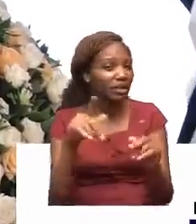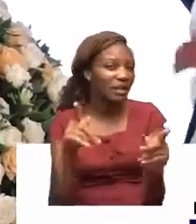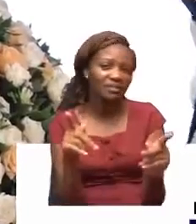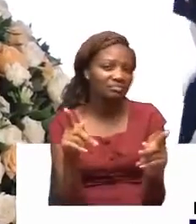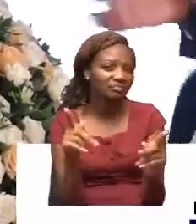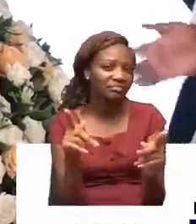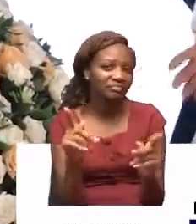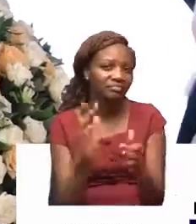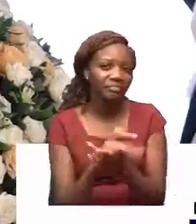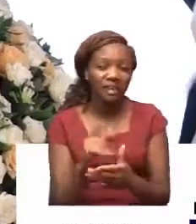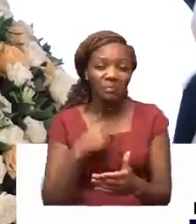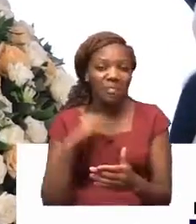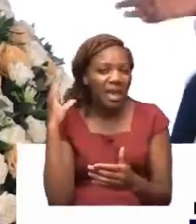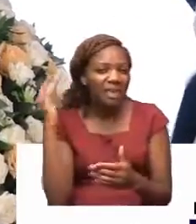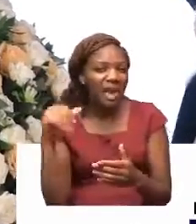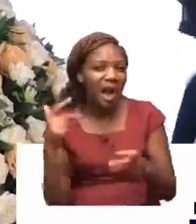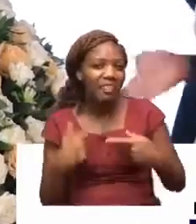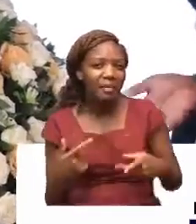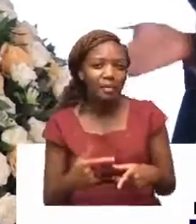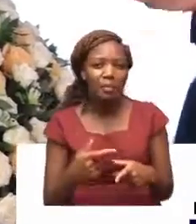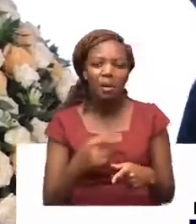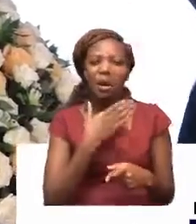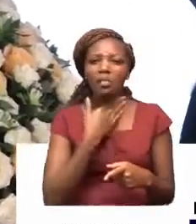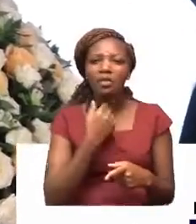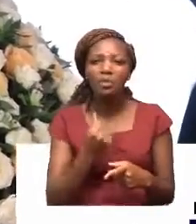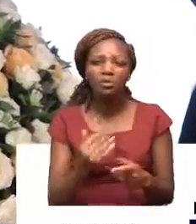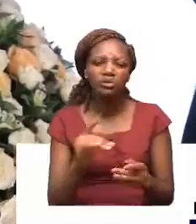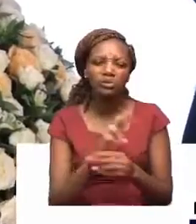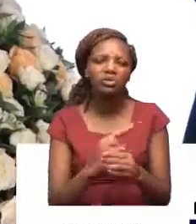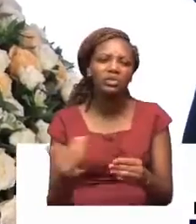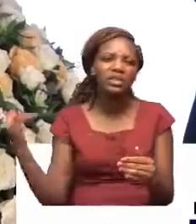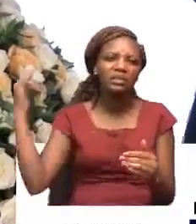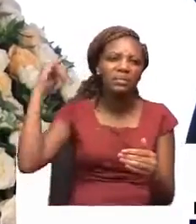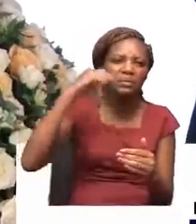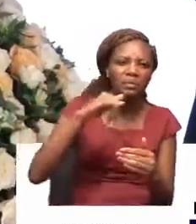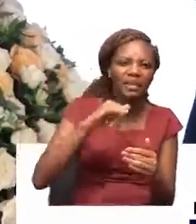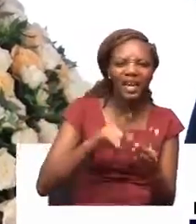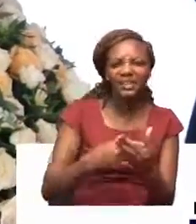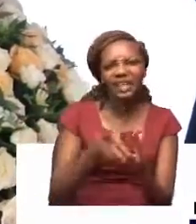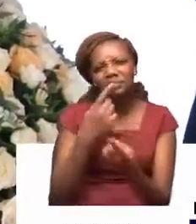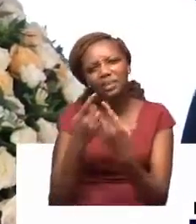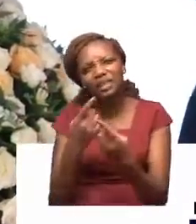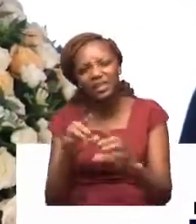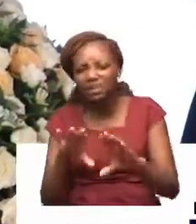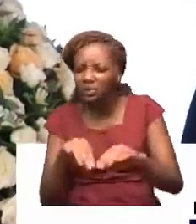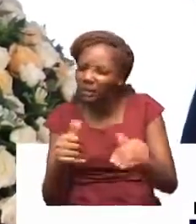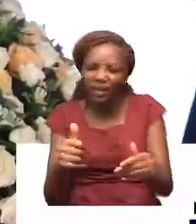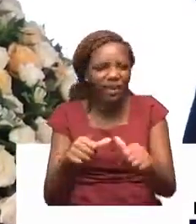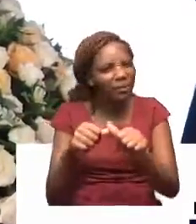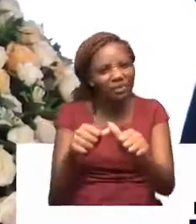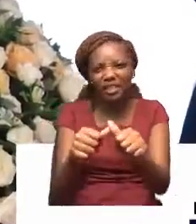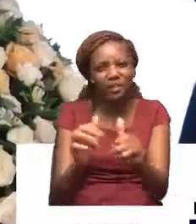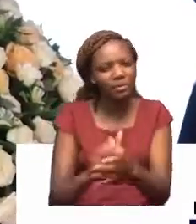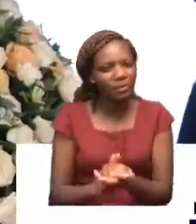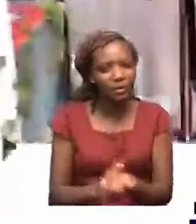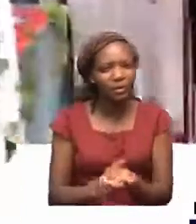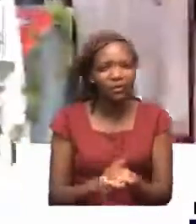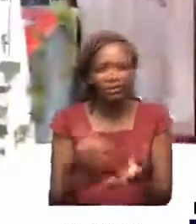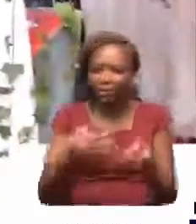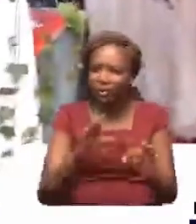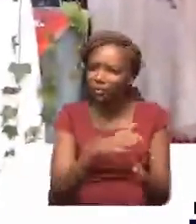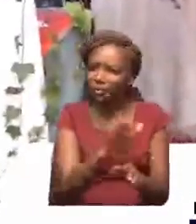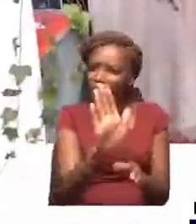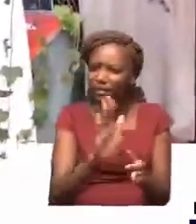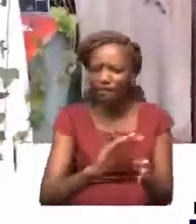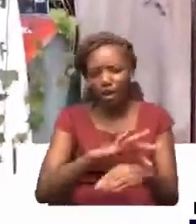Hata nasikia wengine wanatoka wanataka sasa kupanda ndege warudi waanze kusepa, waendelee. Hiyo ndio uhuru yao.